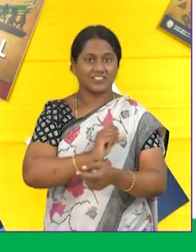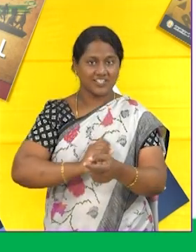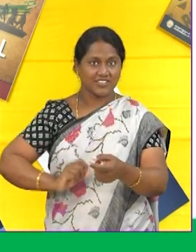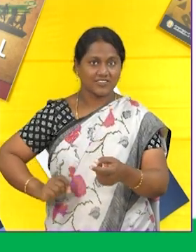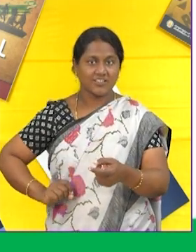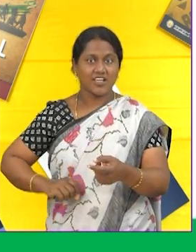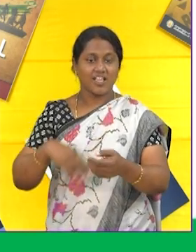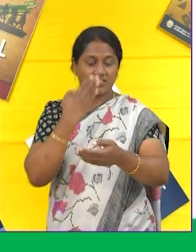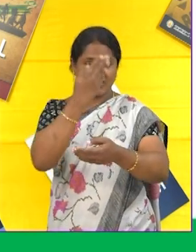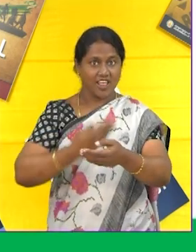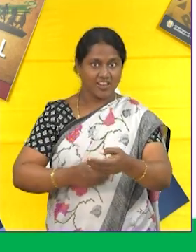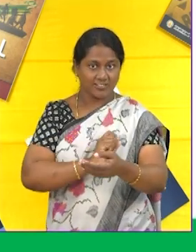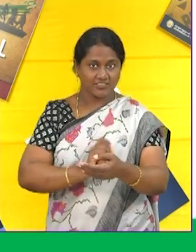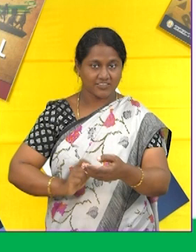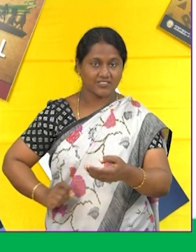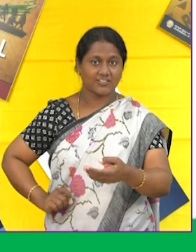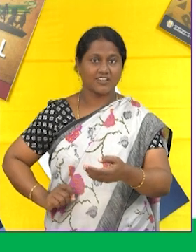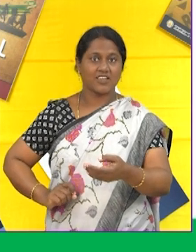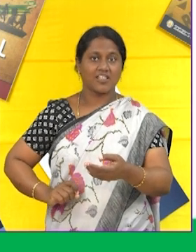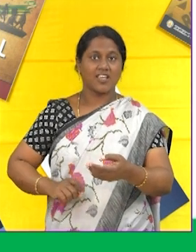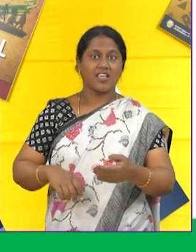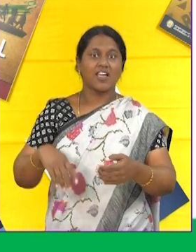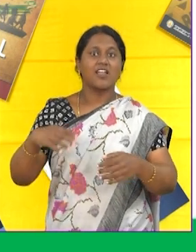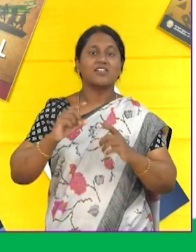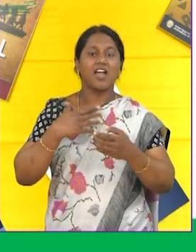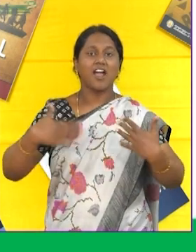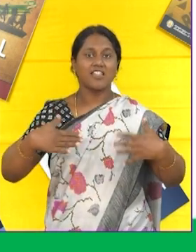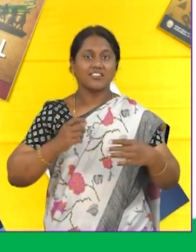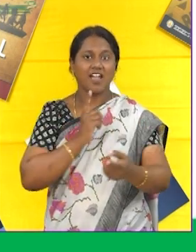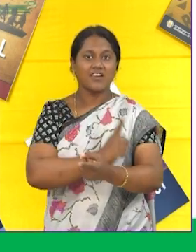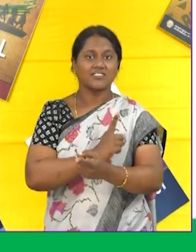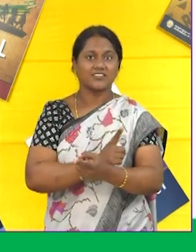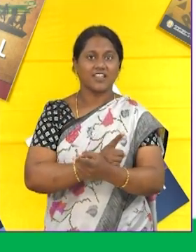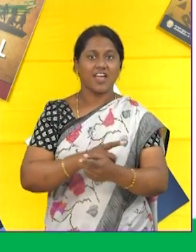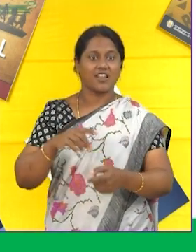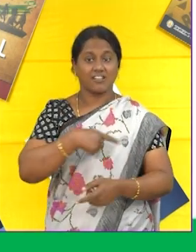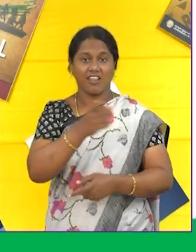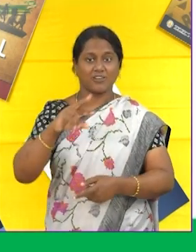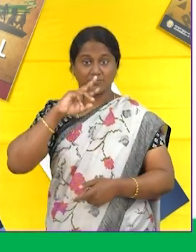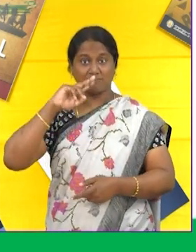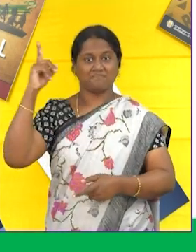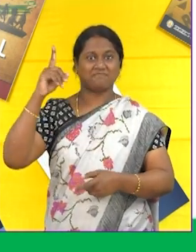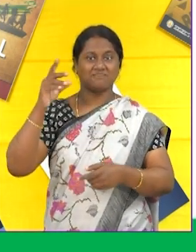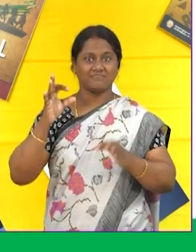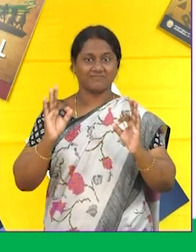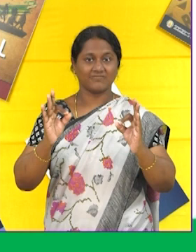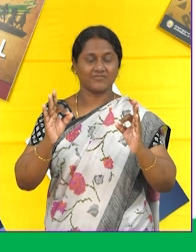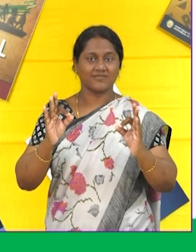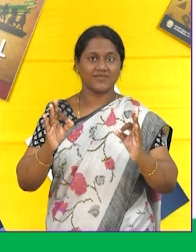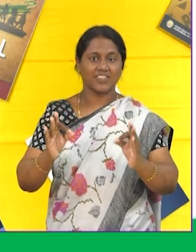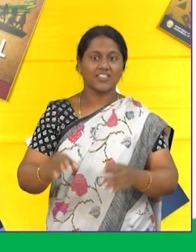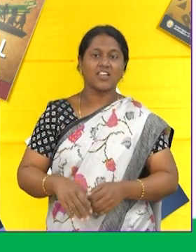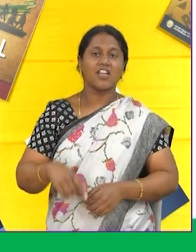நகைச்சுவையாளர், journalist பத்திரிகையாளர், playwright நாடகாசிரியர் and celebrated with எல்லாராலும் கொண்டாடப்பட்டவராக